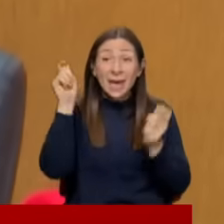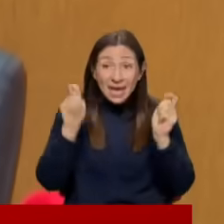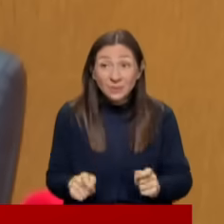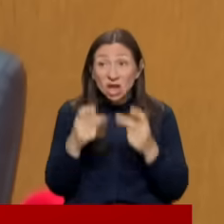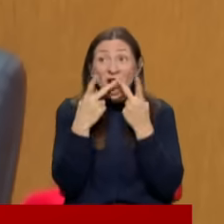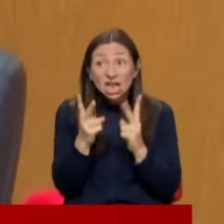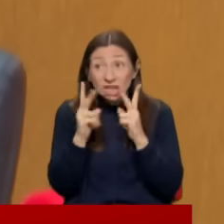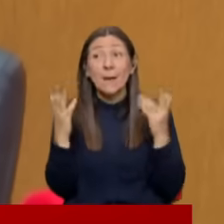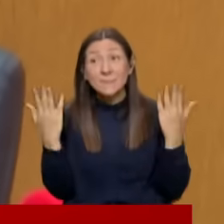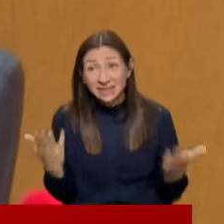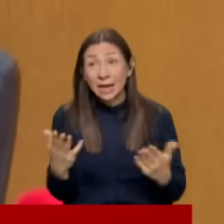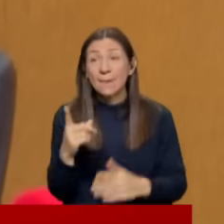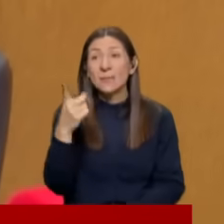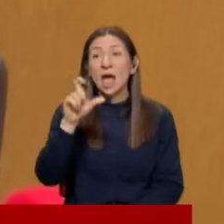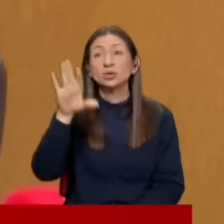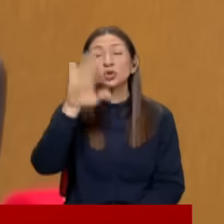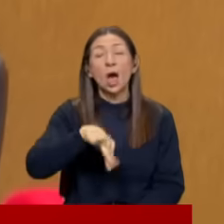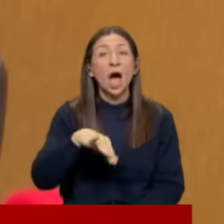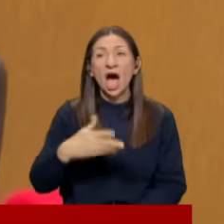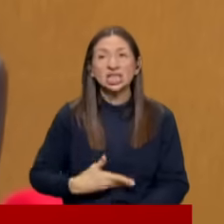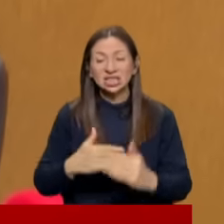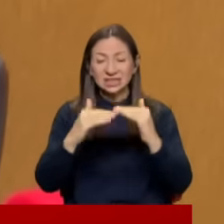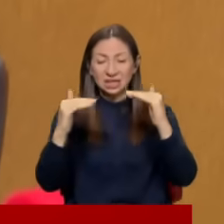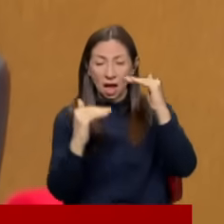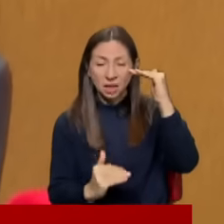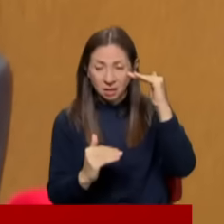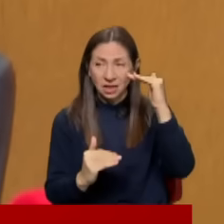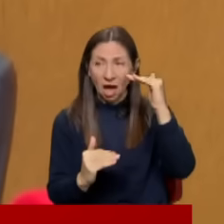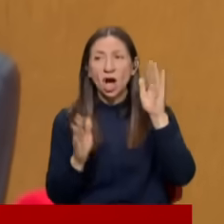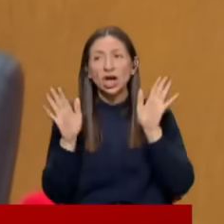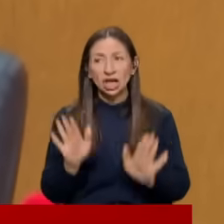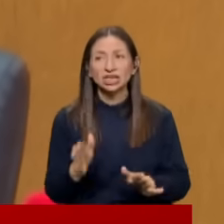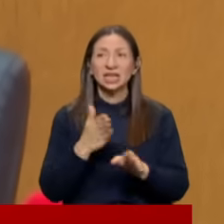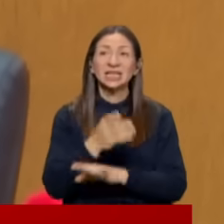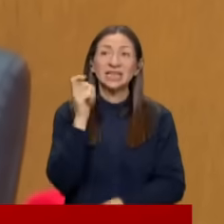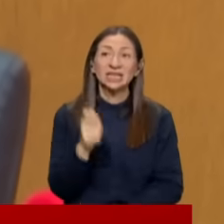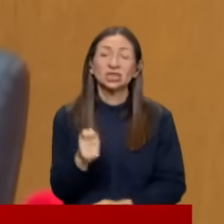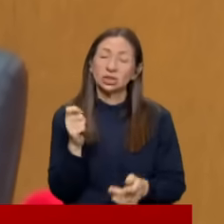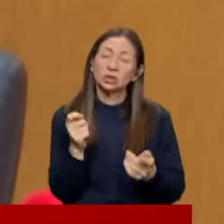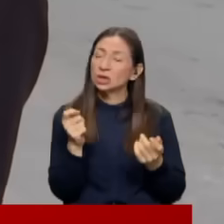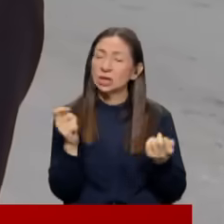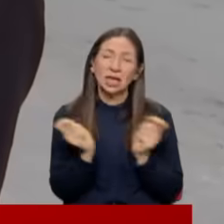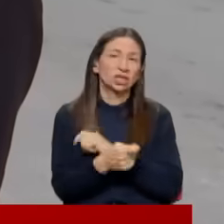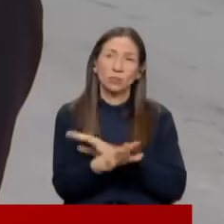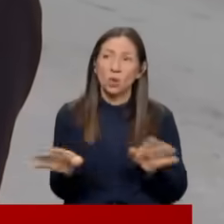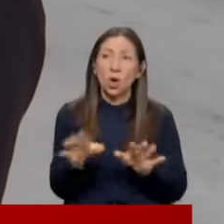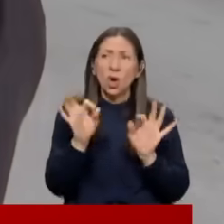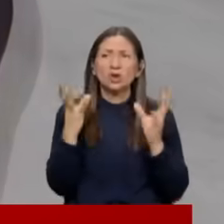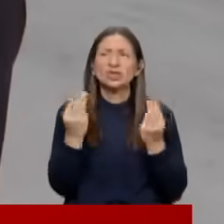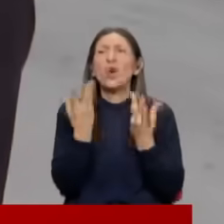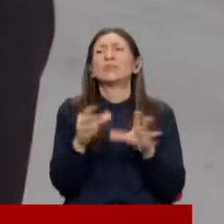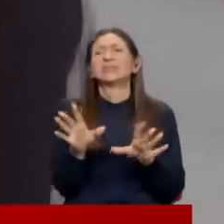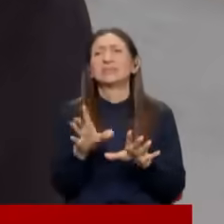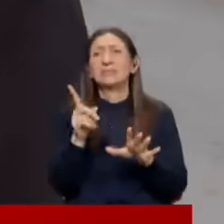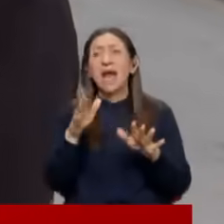yapılacak açıklaması bir ay sonra yine açlık sınırının altında kalacağı gerçeğini örtmüyor. Öyle olacaksa hiç olmaz.